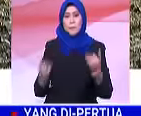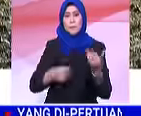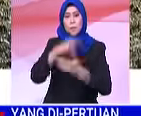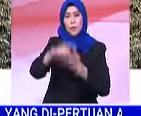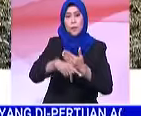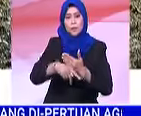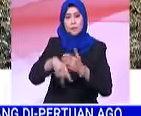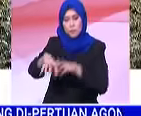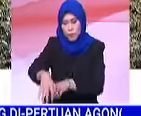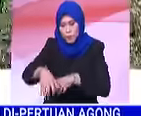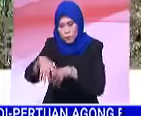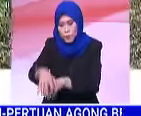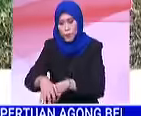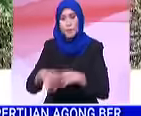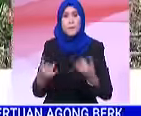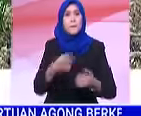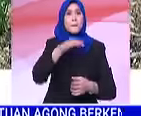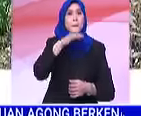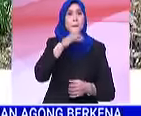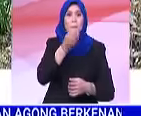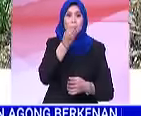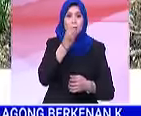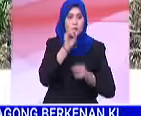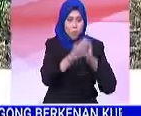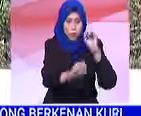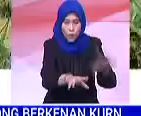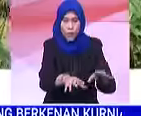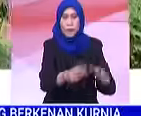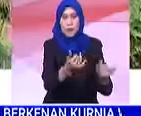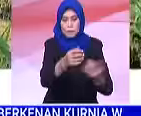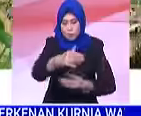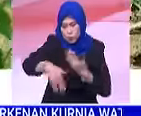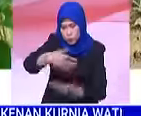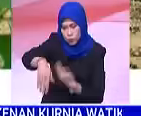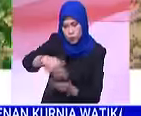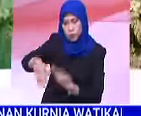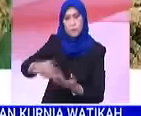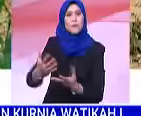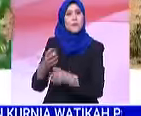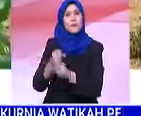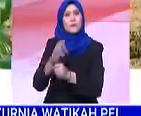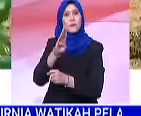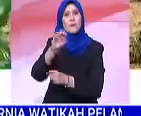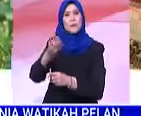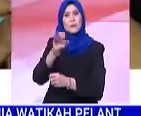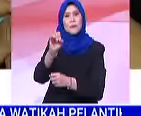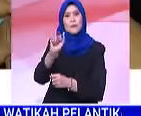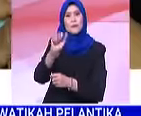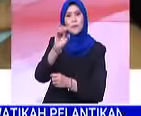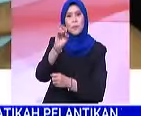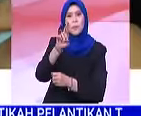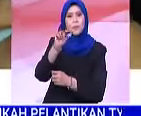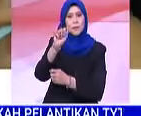ini juga membuktikan sisa makanan yang dikitar semula memberi manfaat dengan penghasilan baja organik